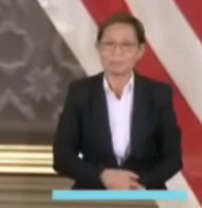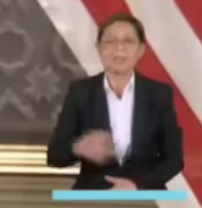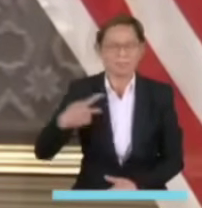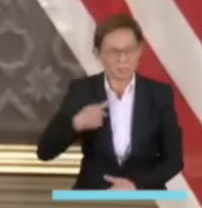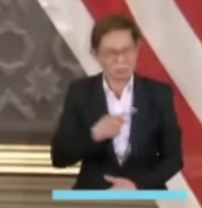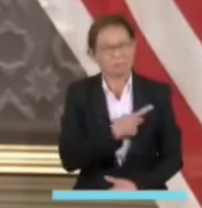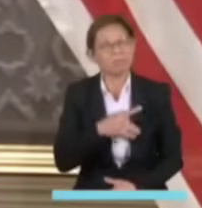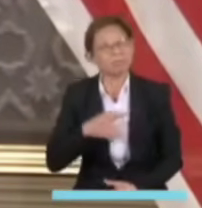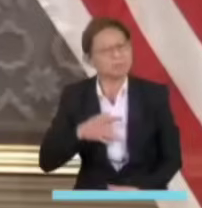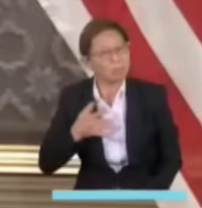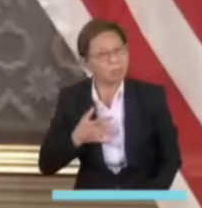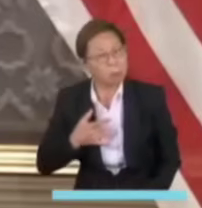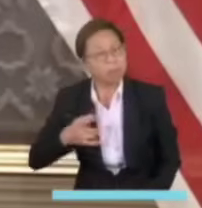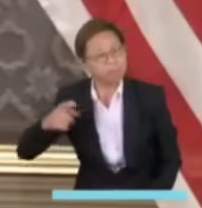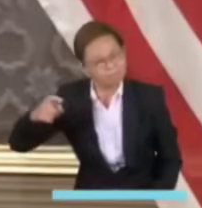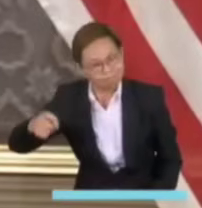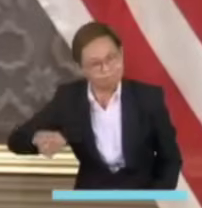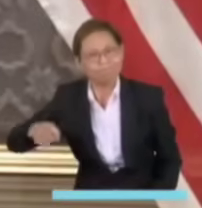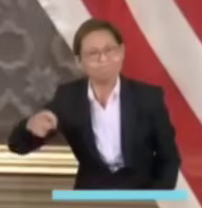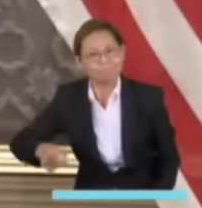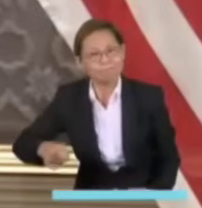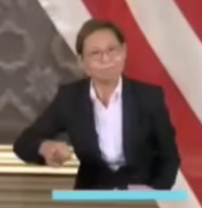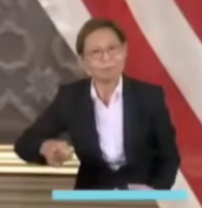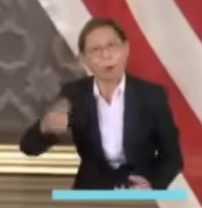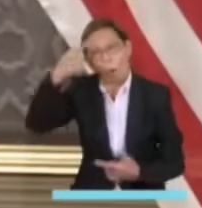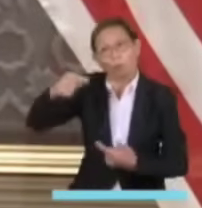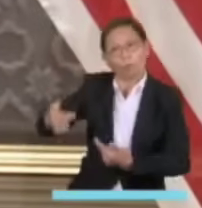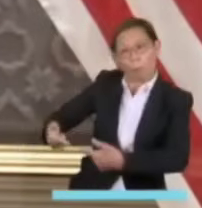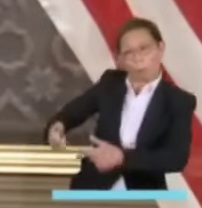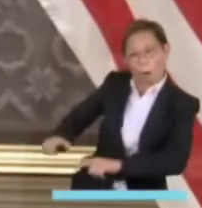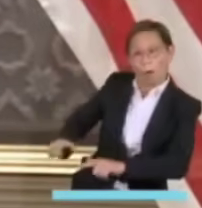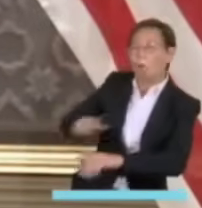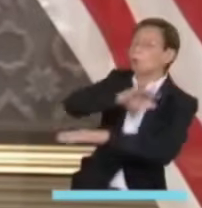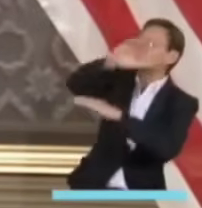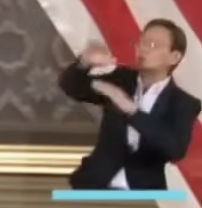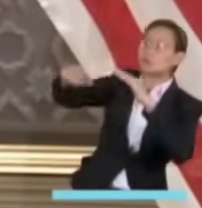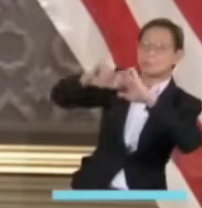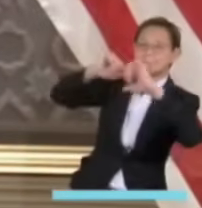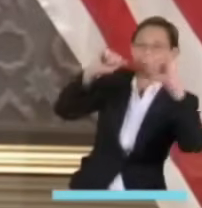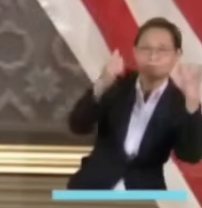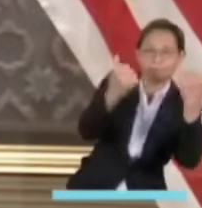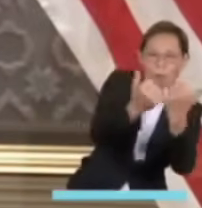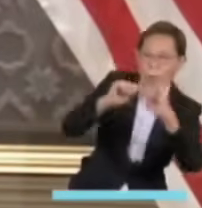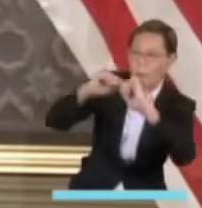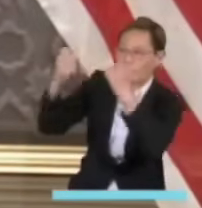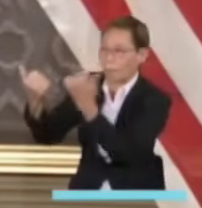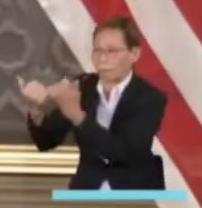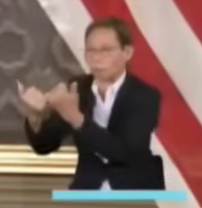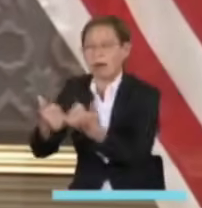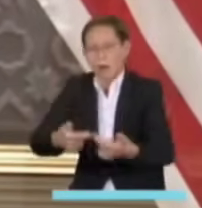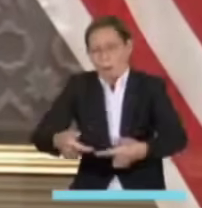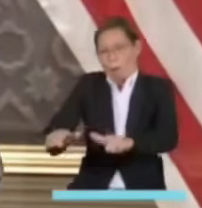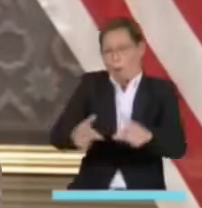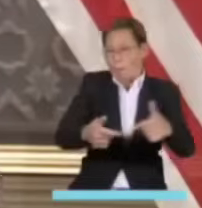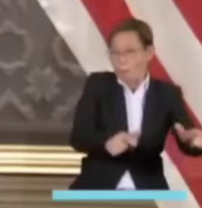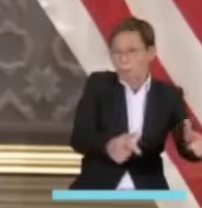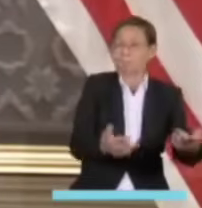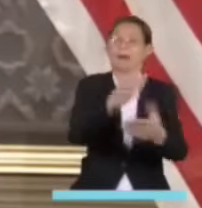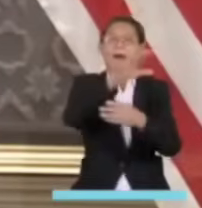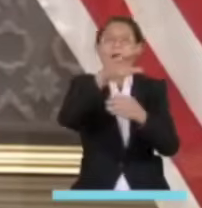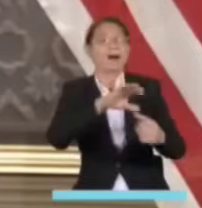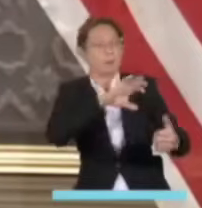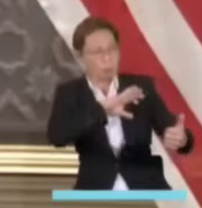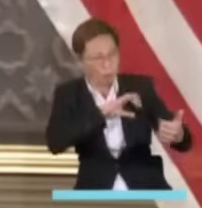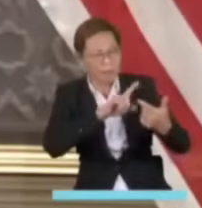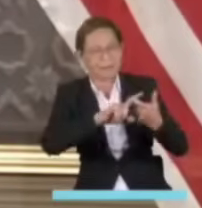merasa perlu untuk memberi ruang kepada semua agensi, dan saya tambah selain daripada